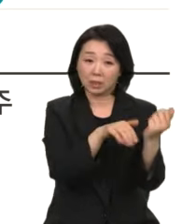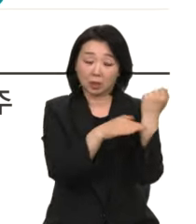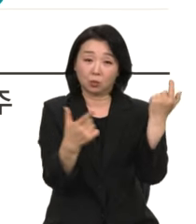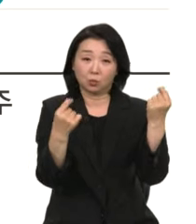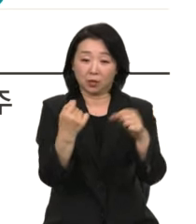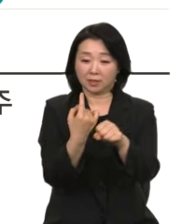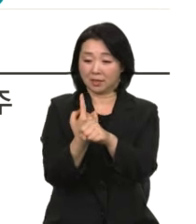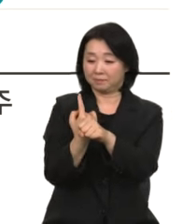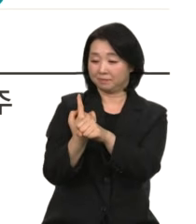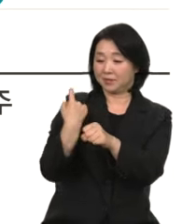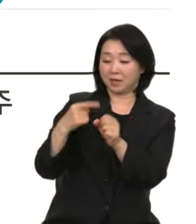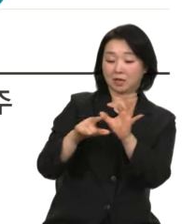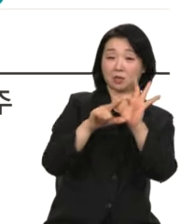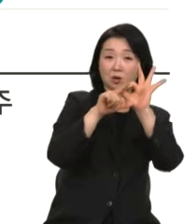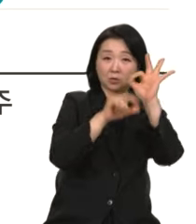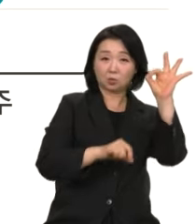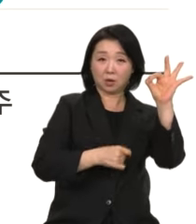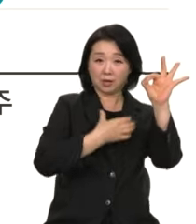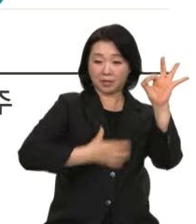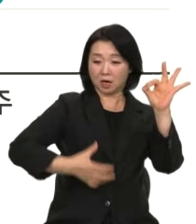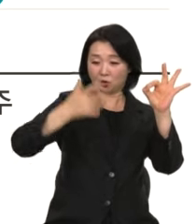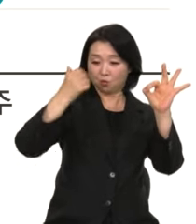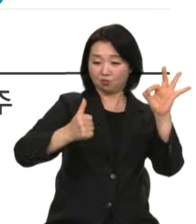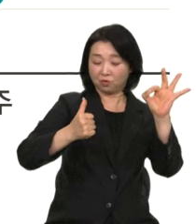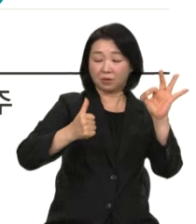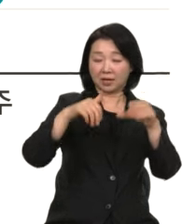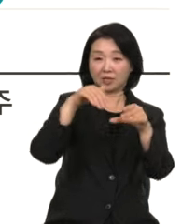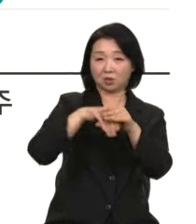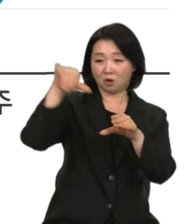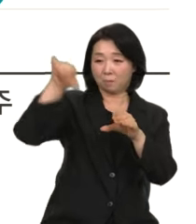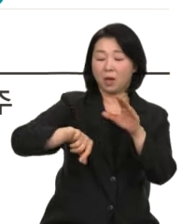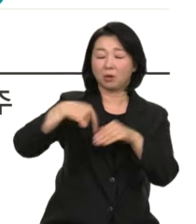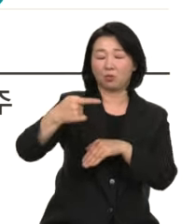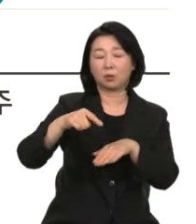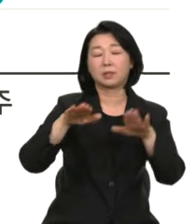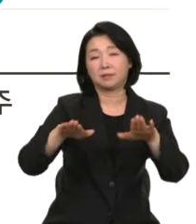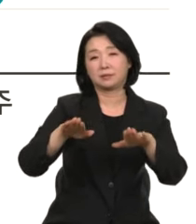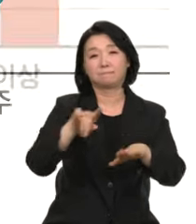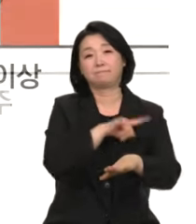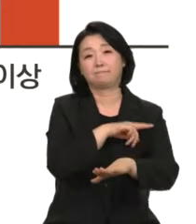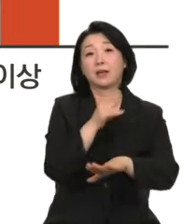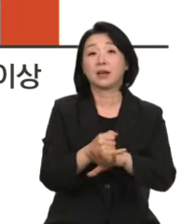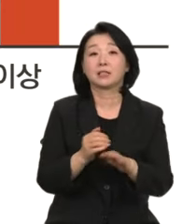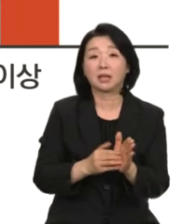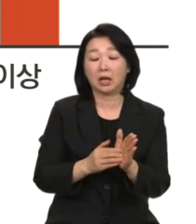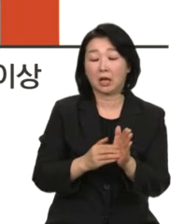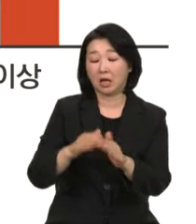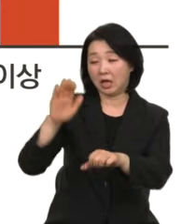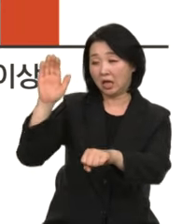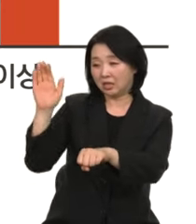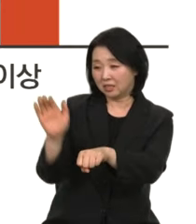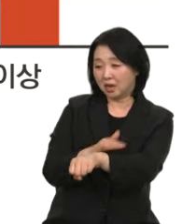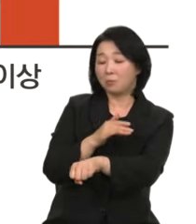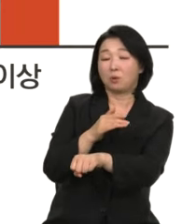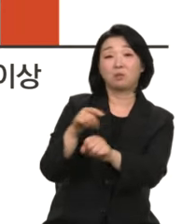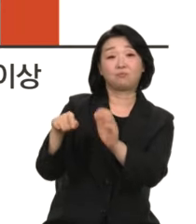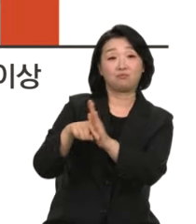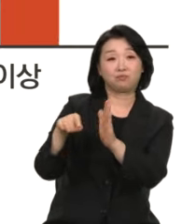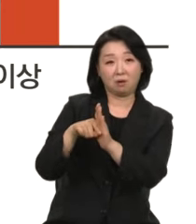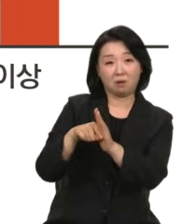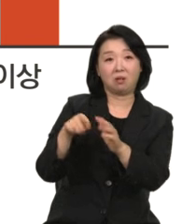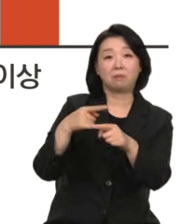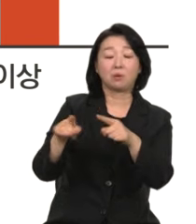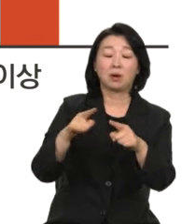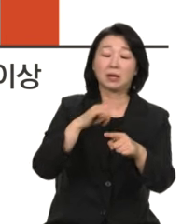10월 강서구청장 보궐선거 패배 이후 가장 낮은 수치입니다. 잘 못하고 있다는 부정평가가 70대 이상을 제외한